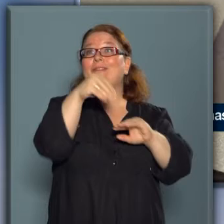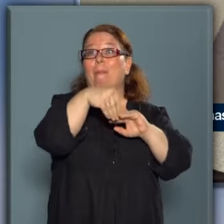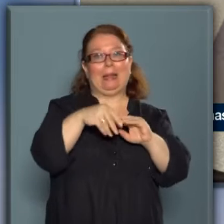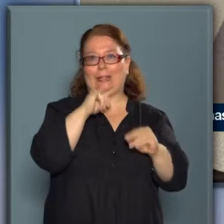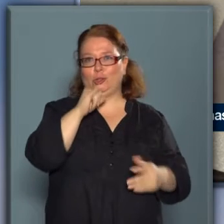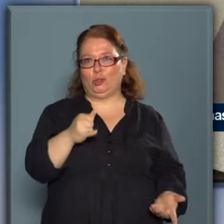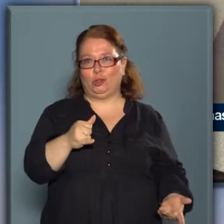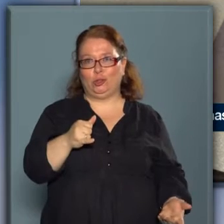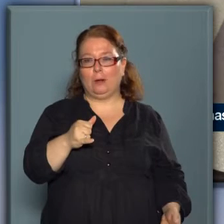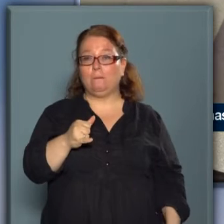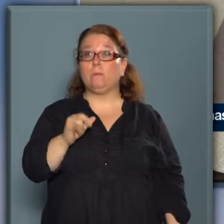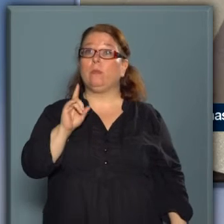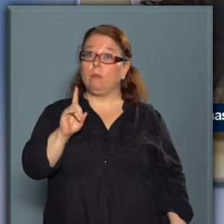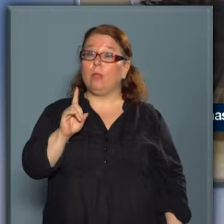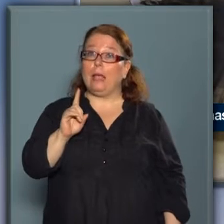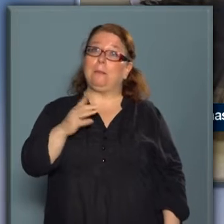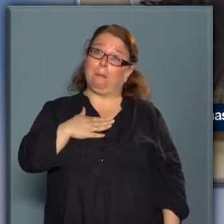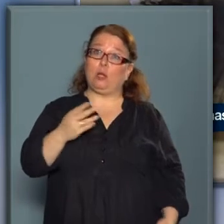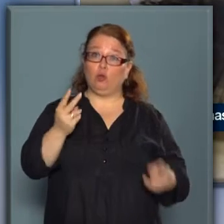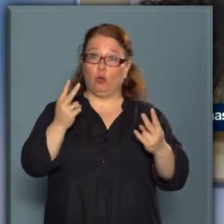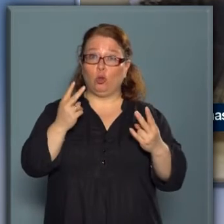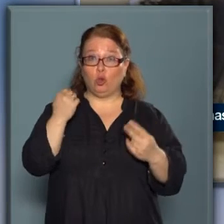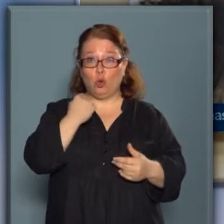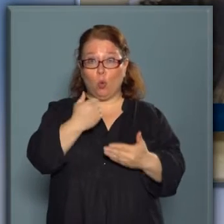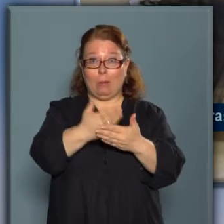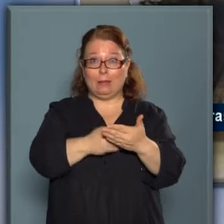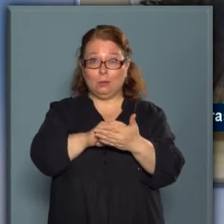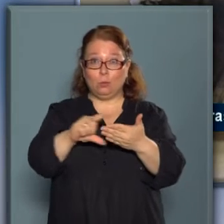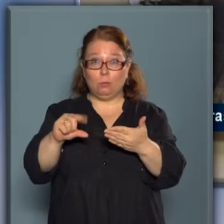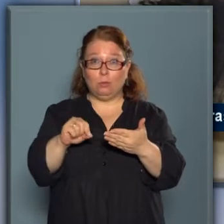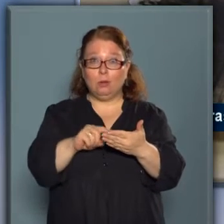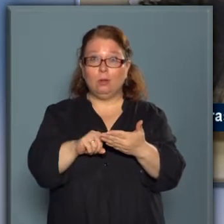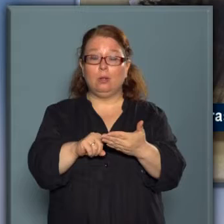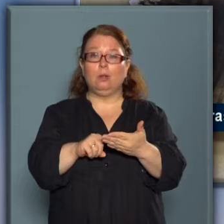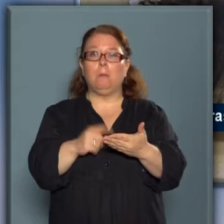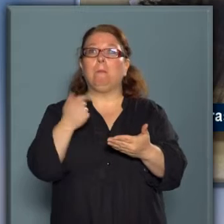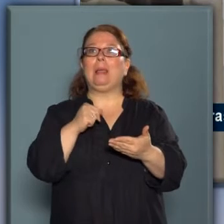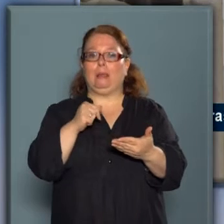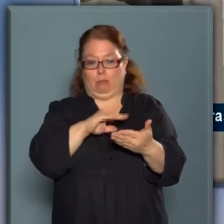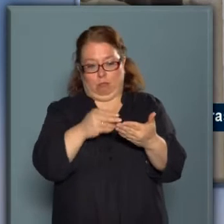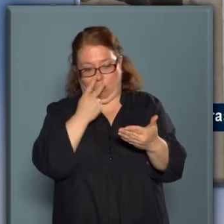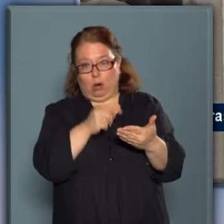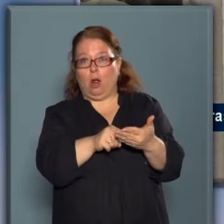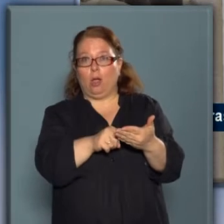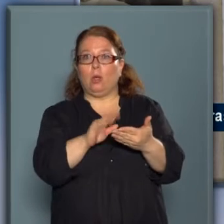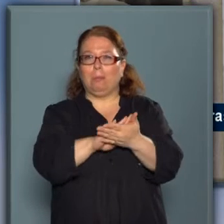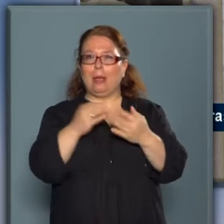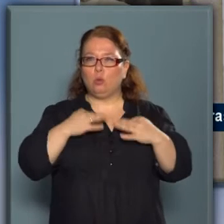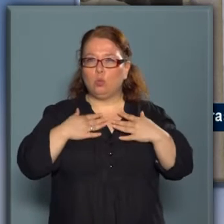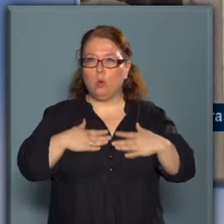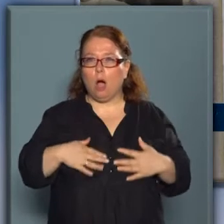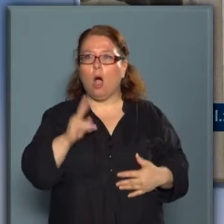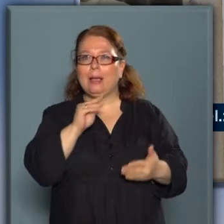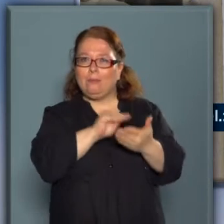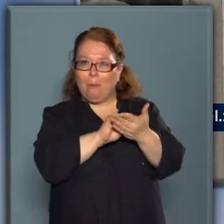kit ábrázol. Annak ellenére az egy nagyon fontos dokumentum, az, hogy mit ábrázol, hogy milyen ruházat van,